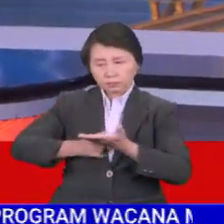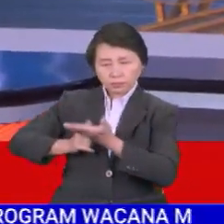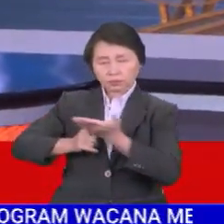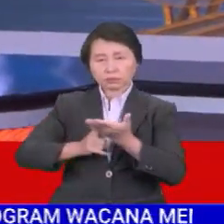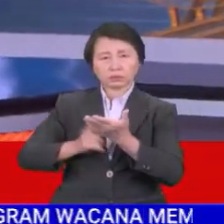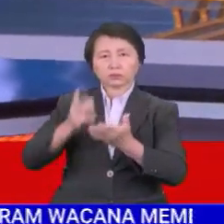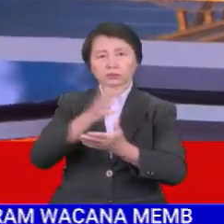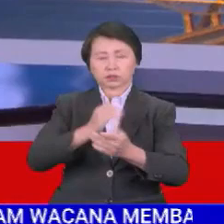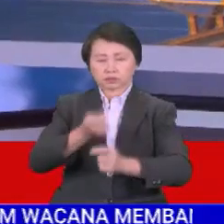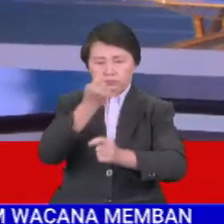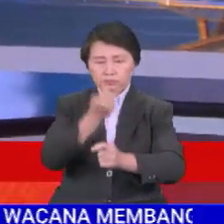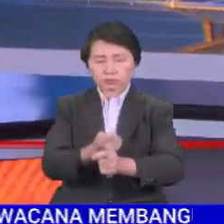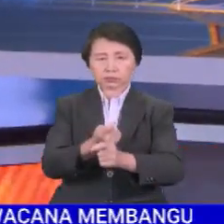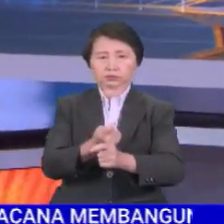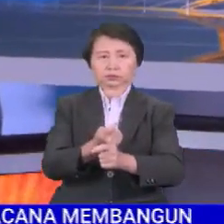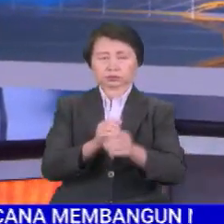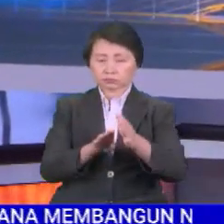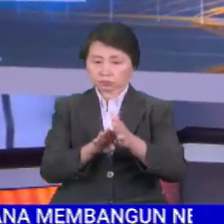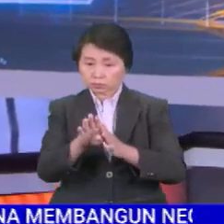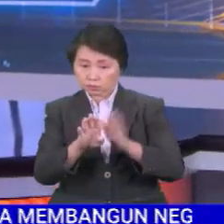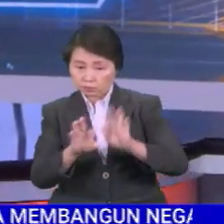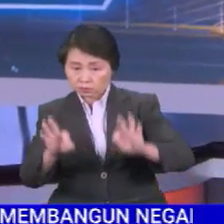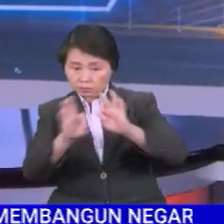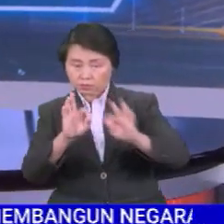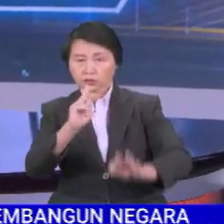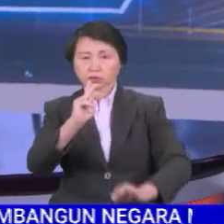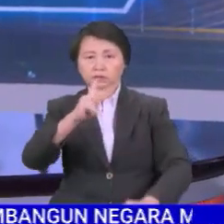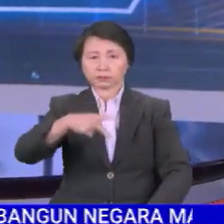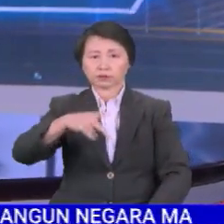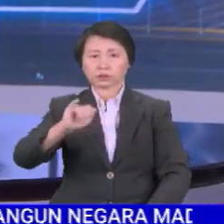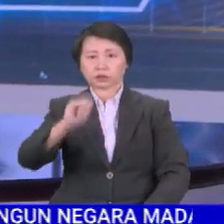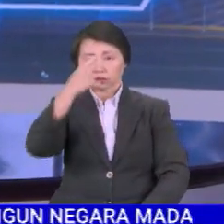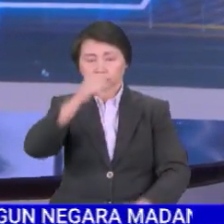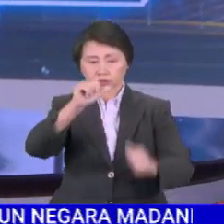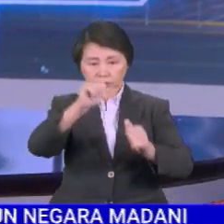dan penetapan indeks prestasi utama KPI